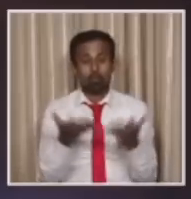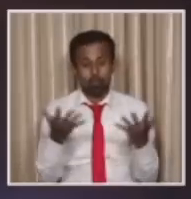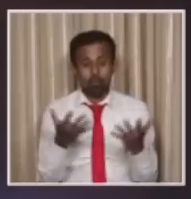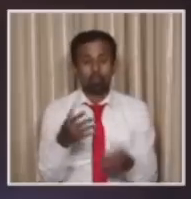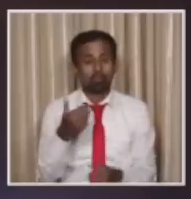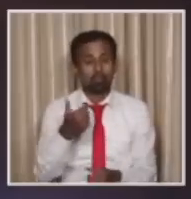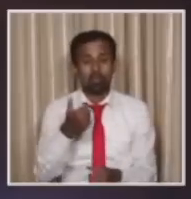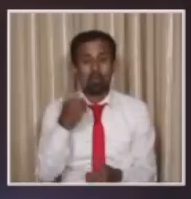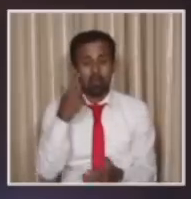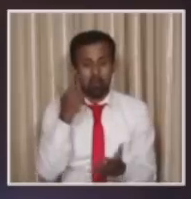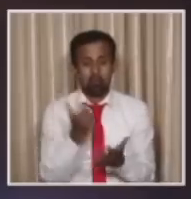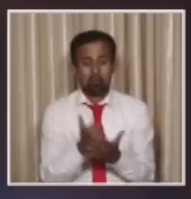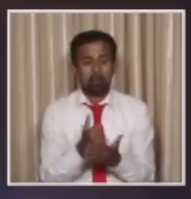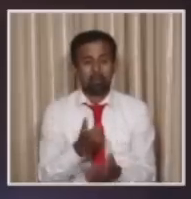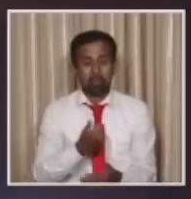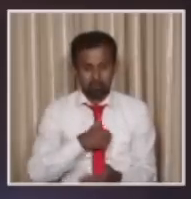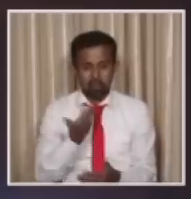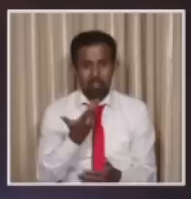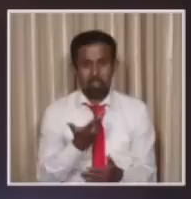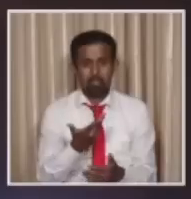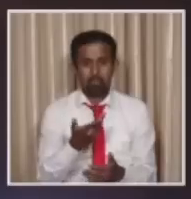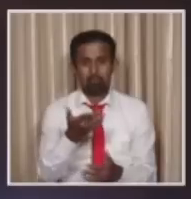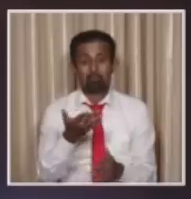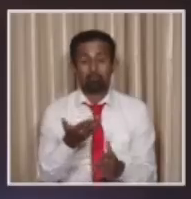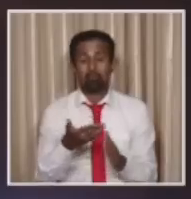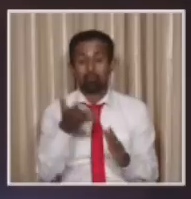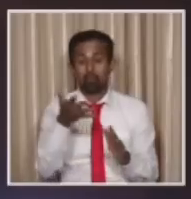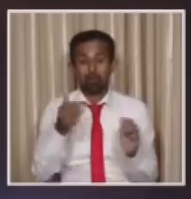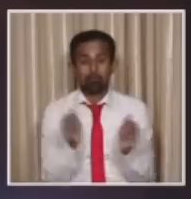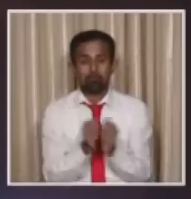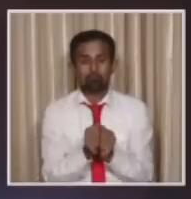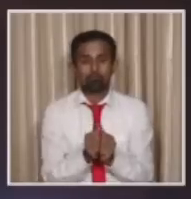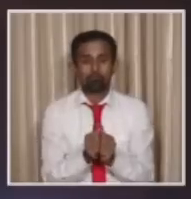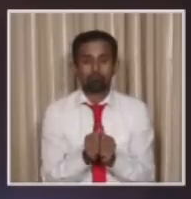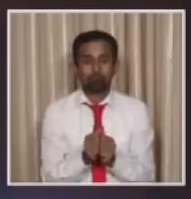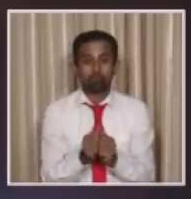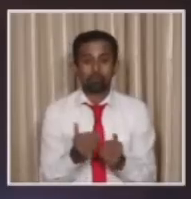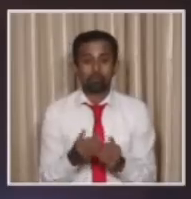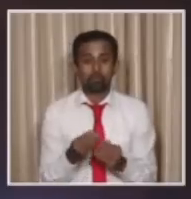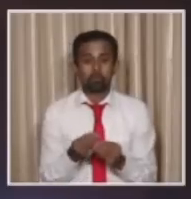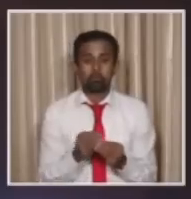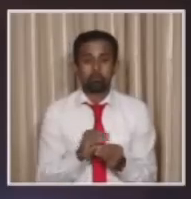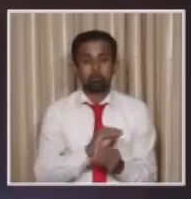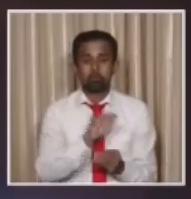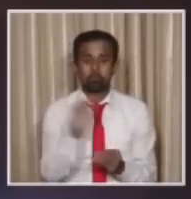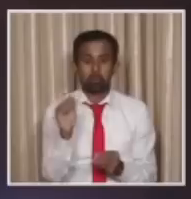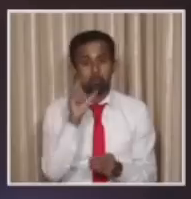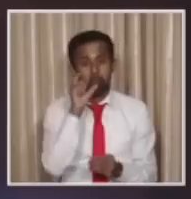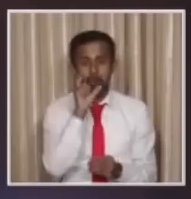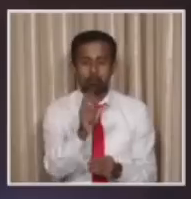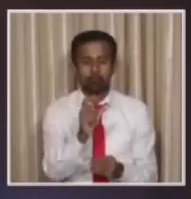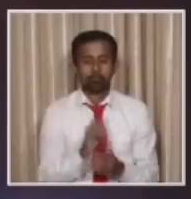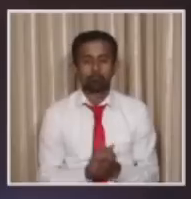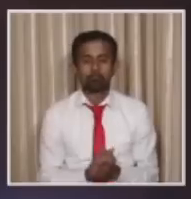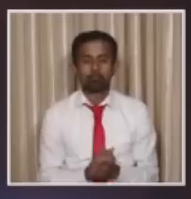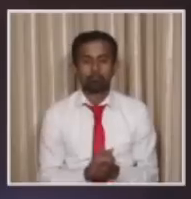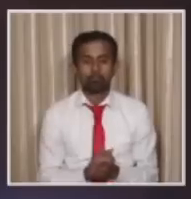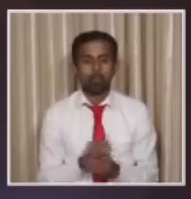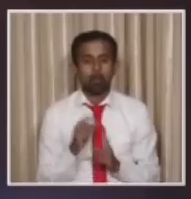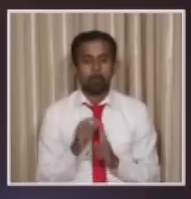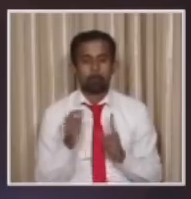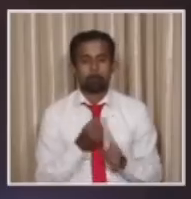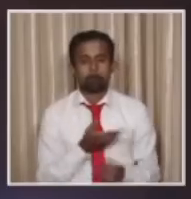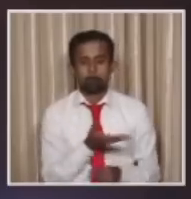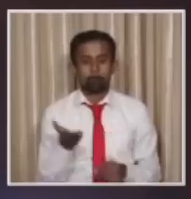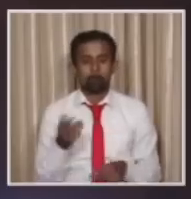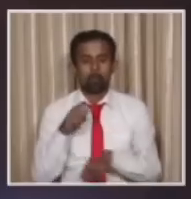ඇලර්ජික්. හැබැයි ඒ ඇලර්ජික් වලට ඔය කරන රියැක්ෂන් එකේ ප්‍රතිඵල ඉතාම නුදුරේදී ලැබේවි. මොකද හේතුව දැන් මේ